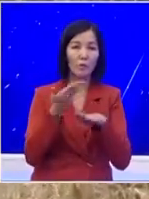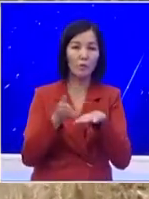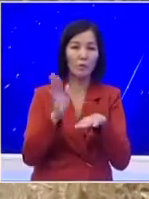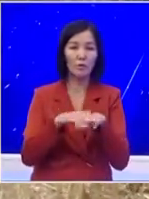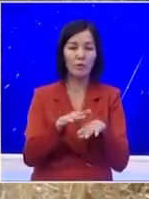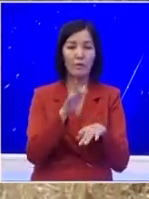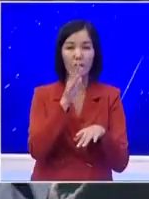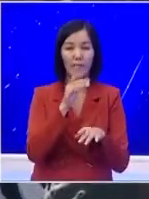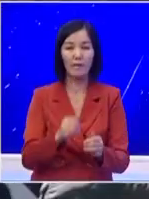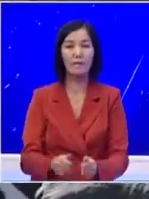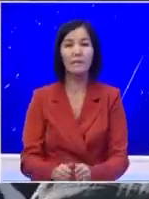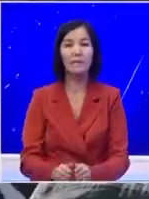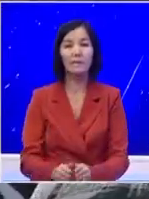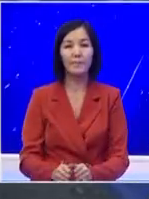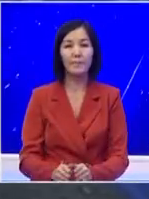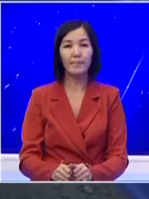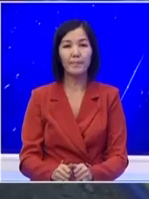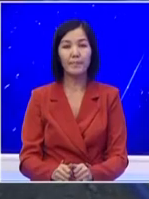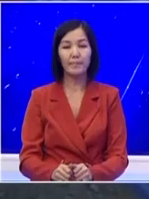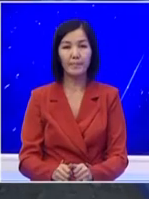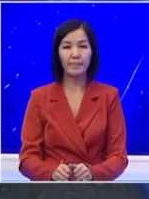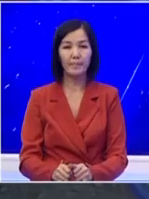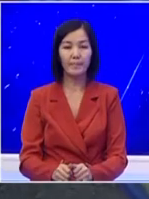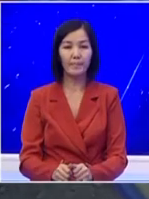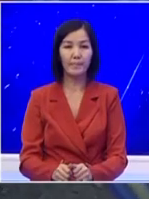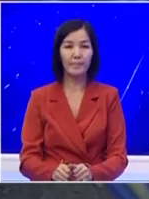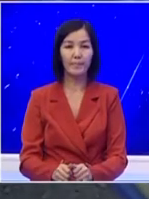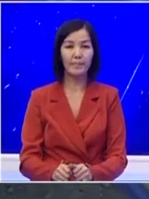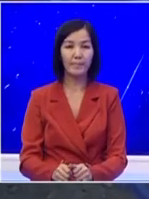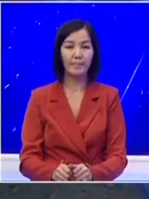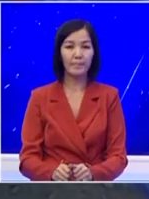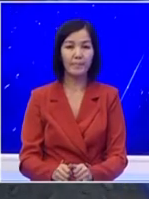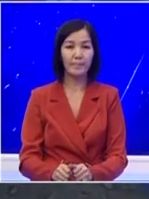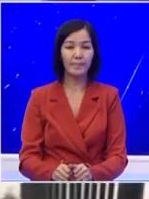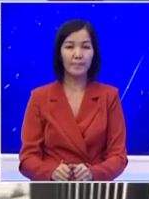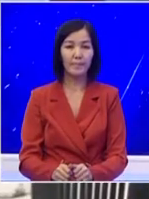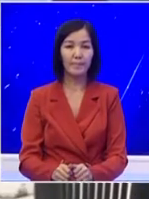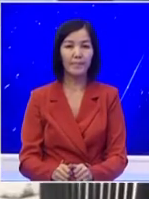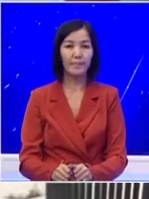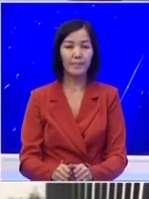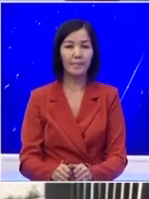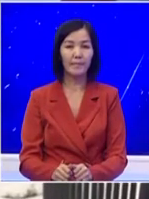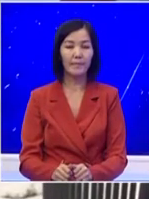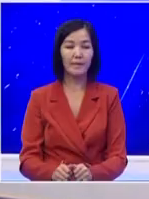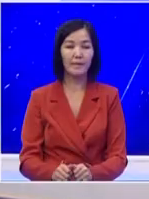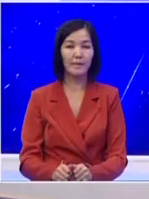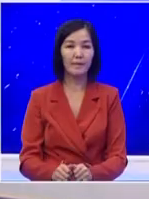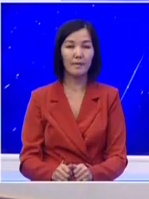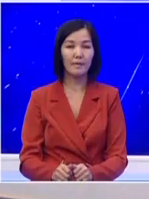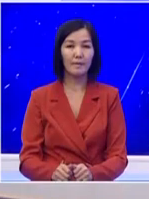для страны период. Гульмира Тимиргалиева, Курманжан Касымжанулы, Аманжол Жункешев, телеканал ЖТСУ, Карасайский район.